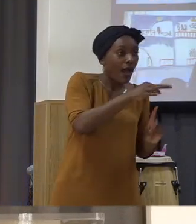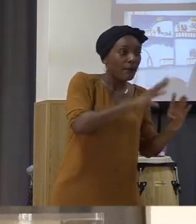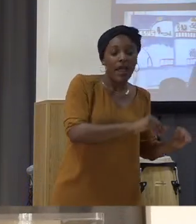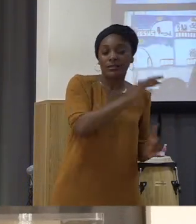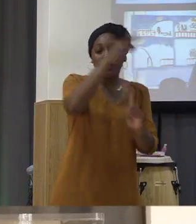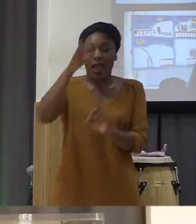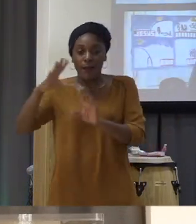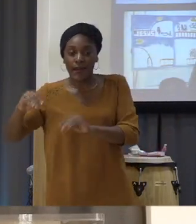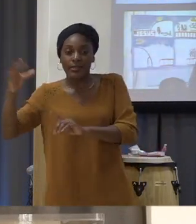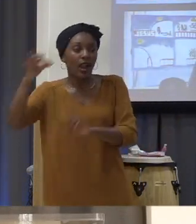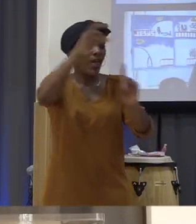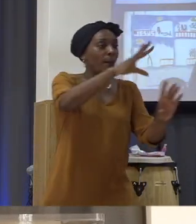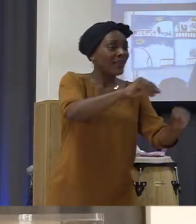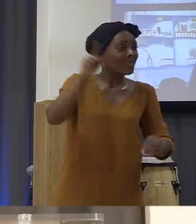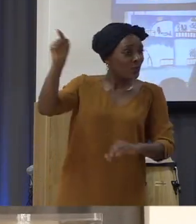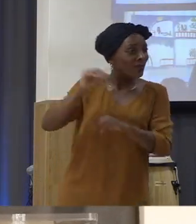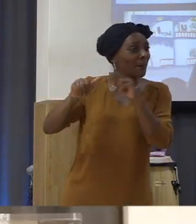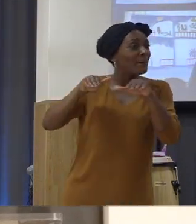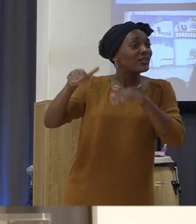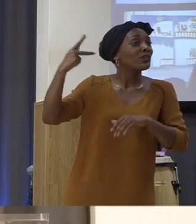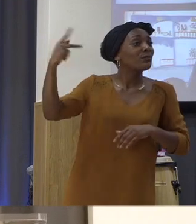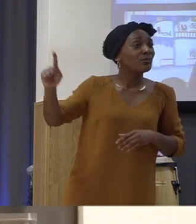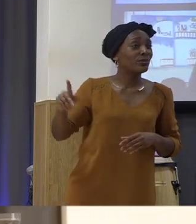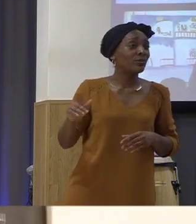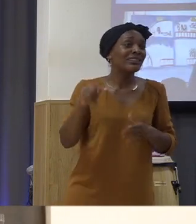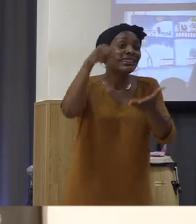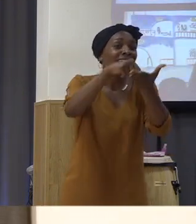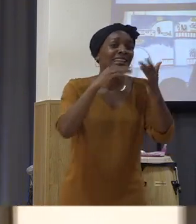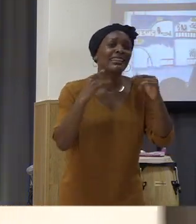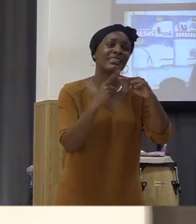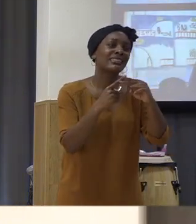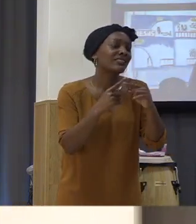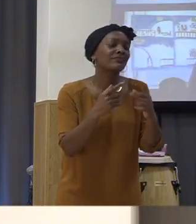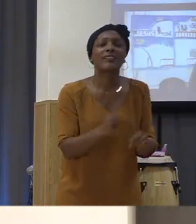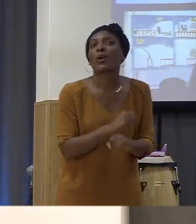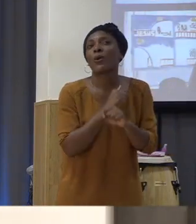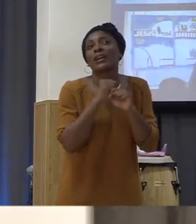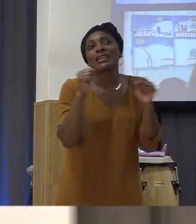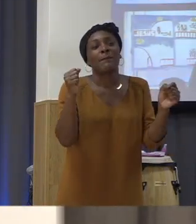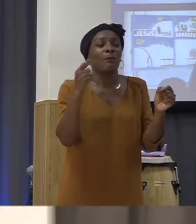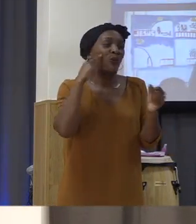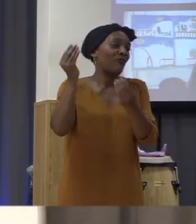C'est comme cela que Dieu procède. L'Église, c'est un formidable lieu de formation.